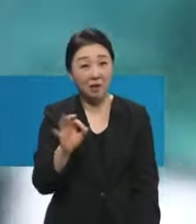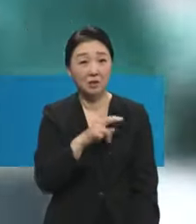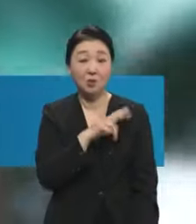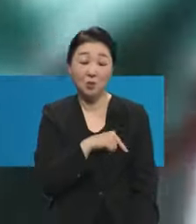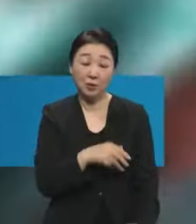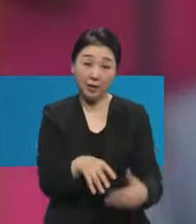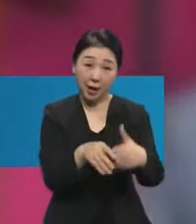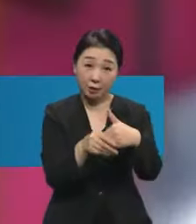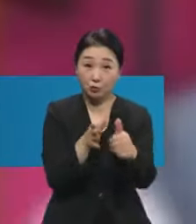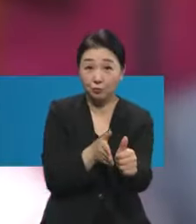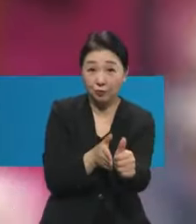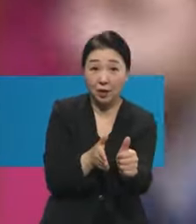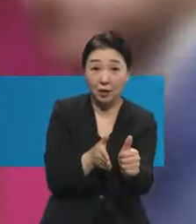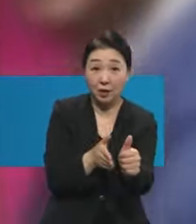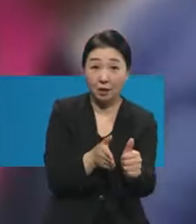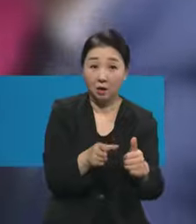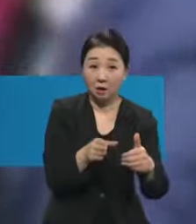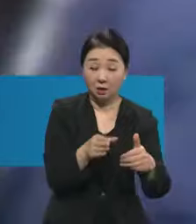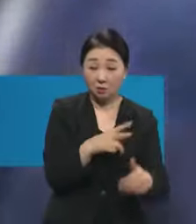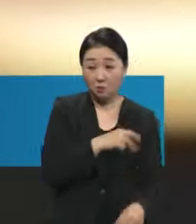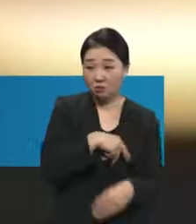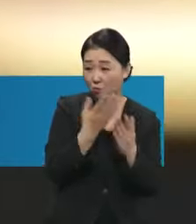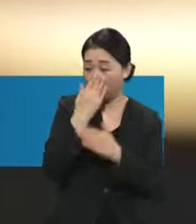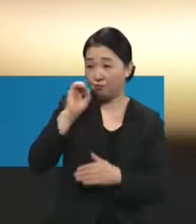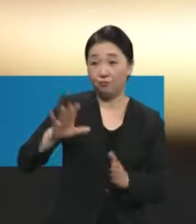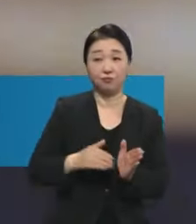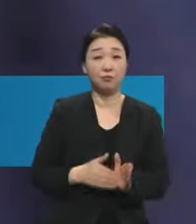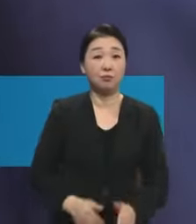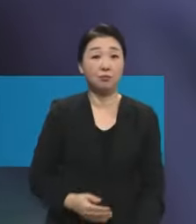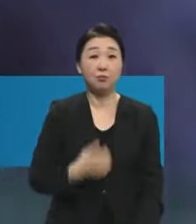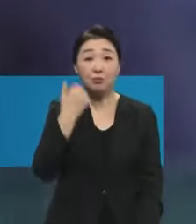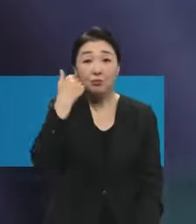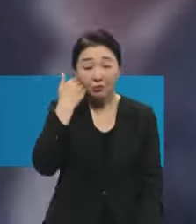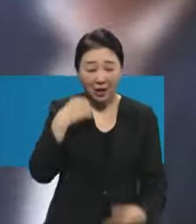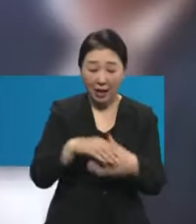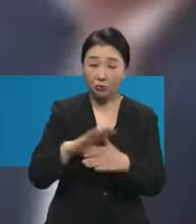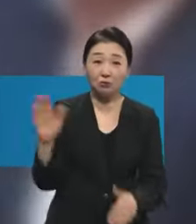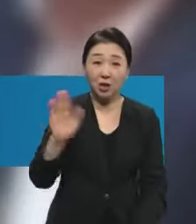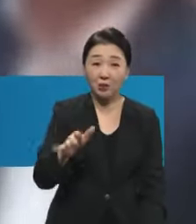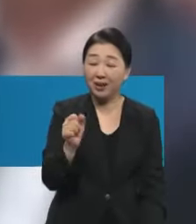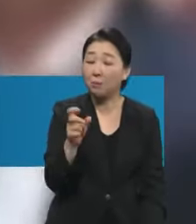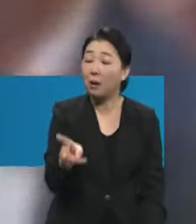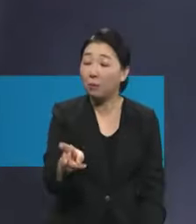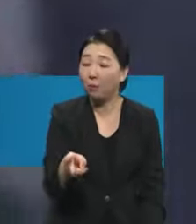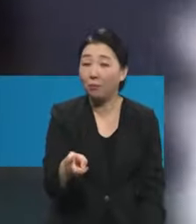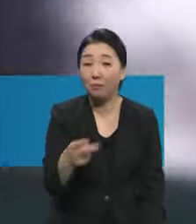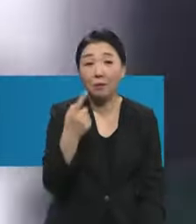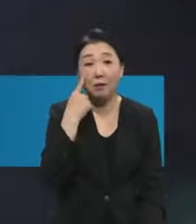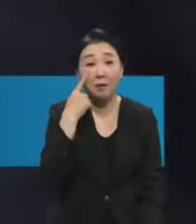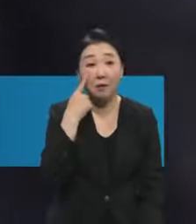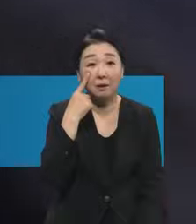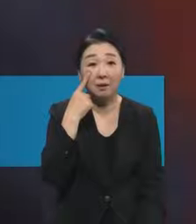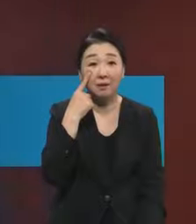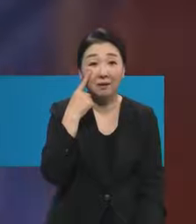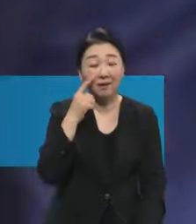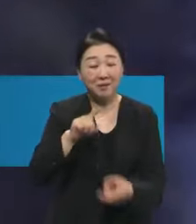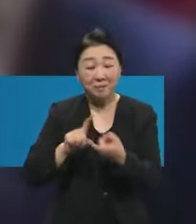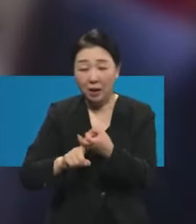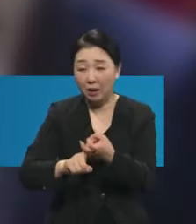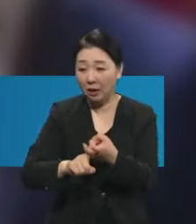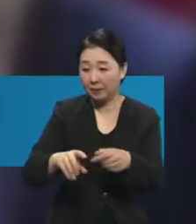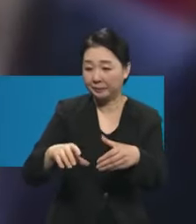악수를 권하는데 의원들 다 이를 무시합니다. 어떤 의원 악수 대신 가위바위보를 시도하는데요. 극우파와